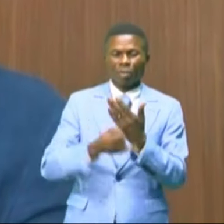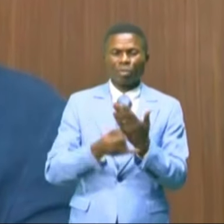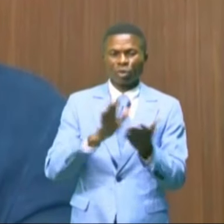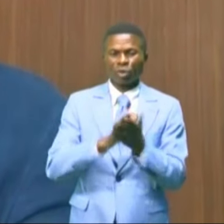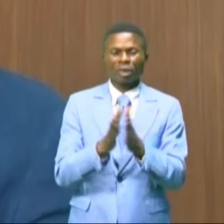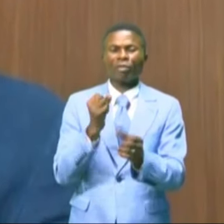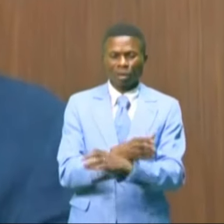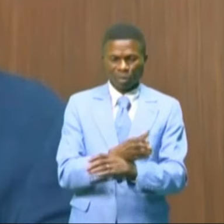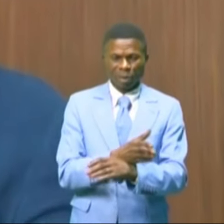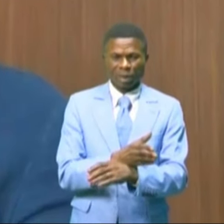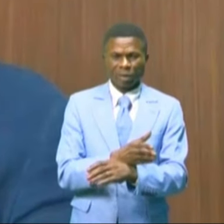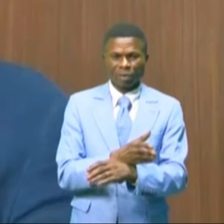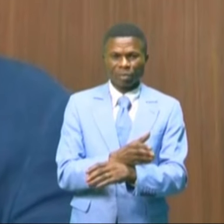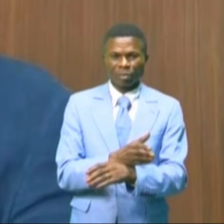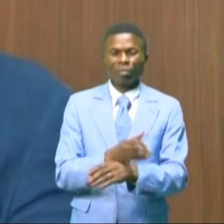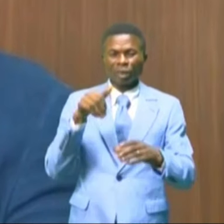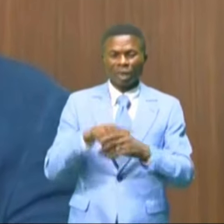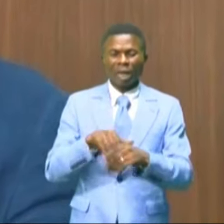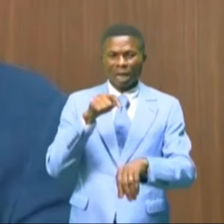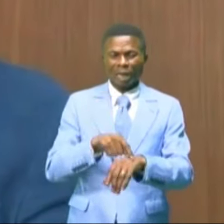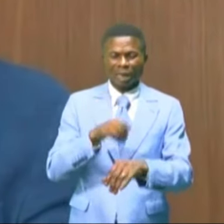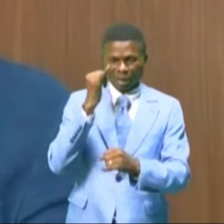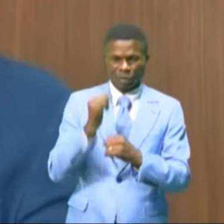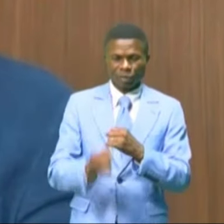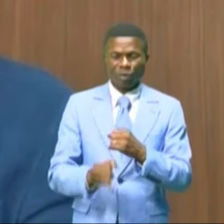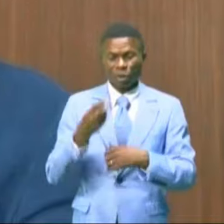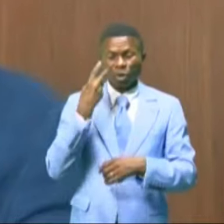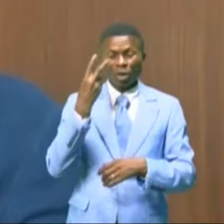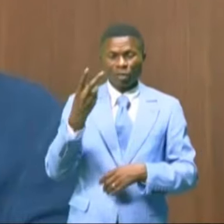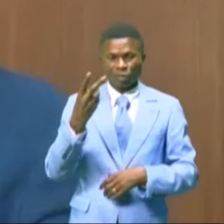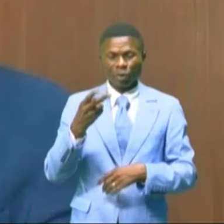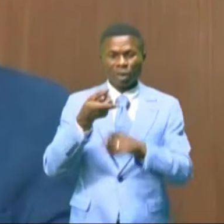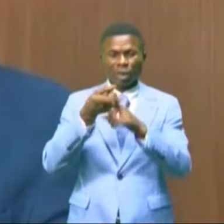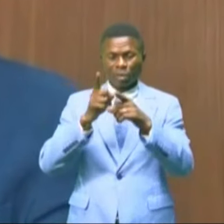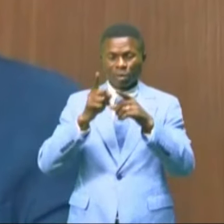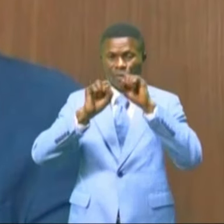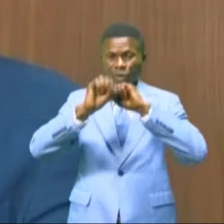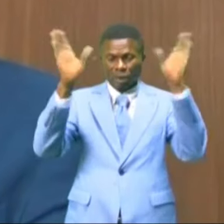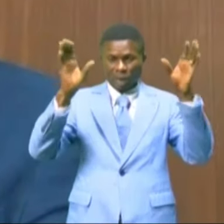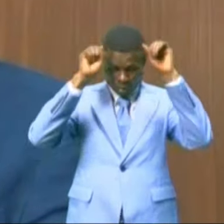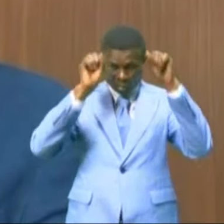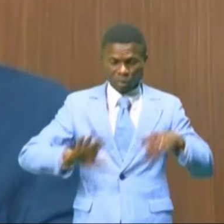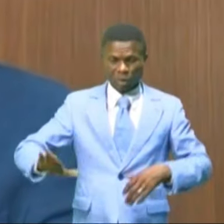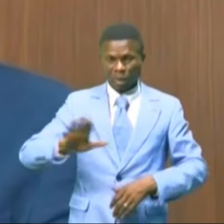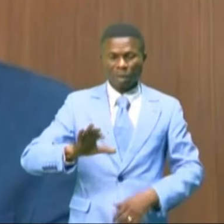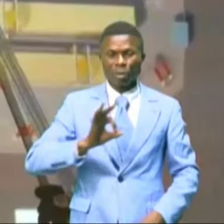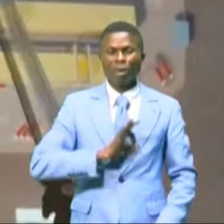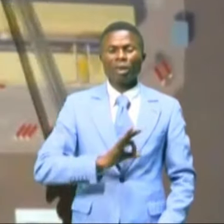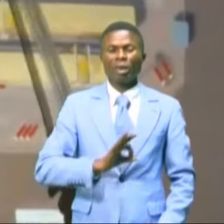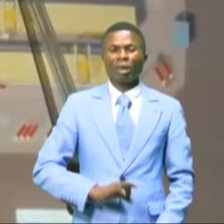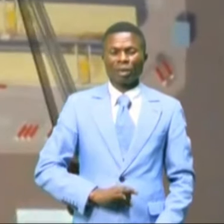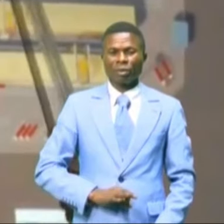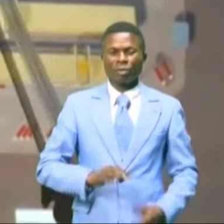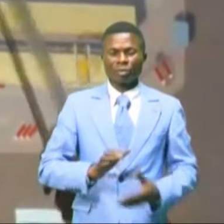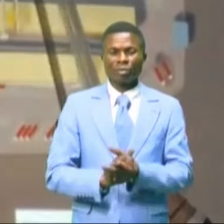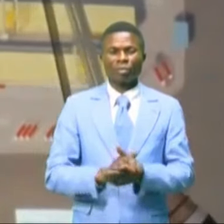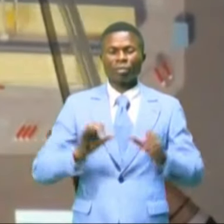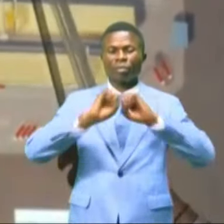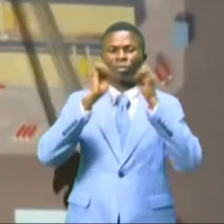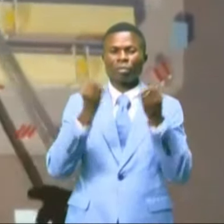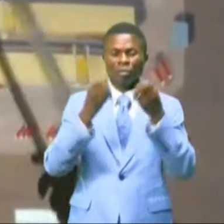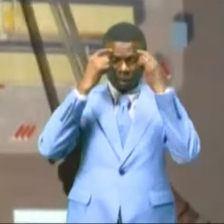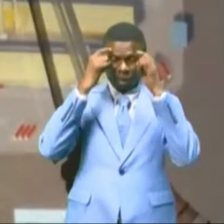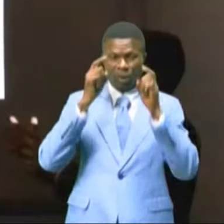ces travaux-là dans la vision qui a été fixée clairement par l'autorité du pays. MGC était